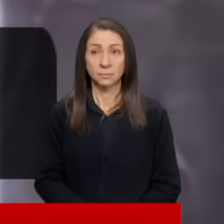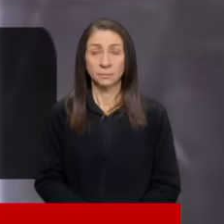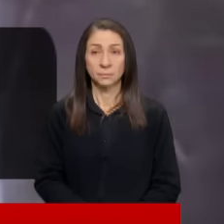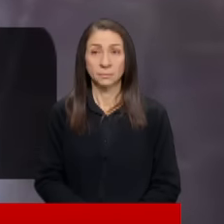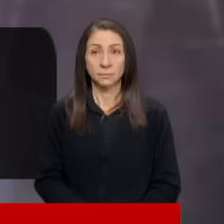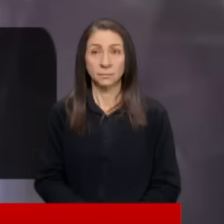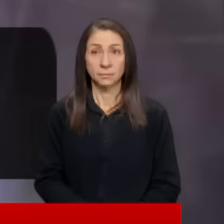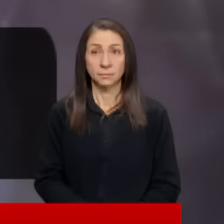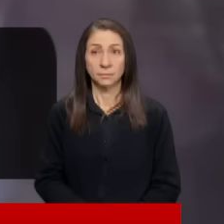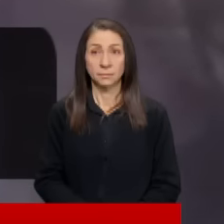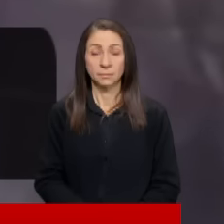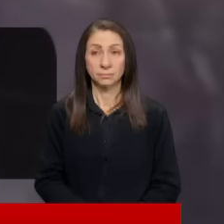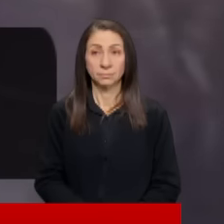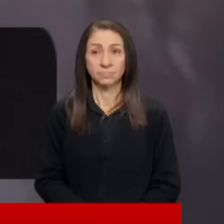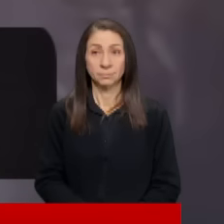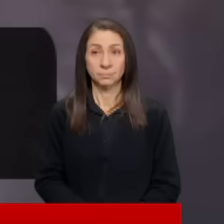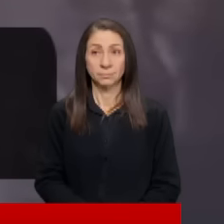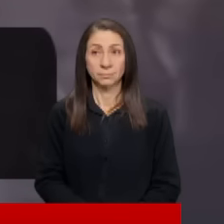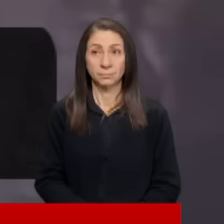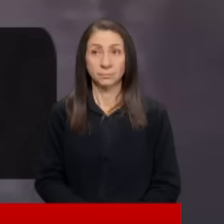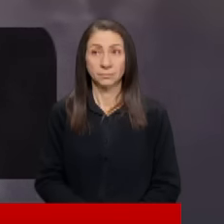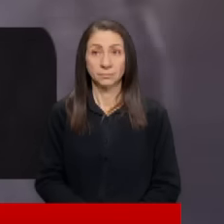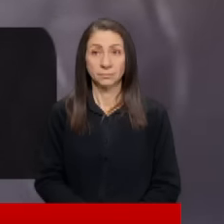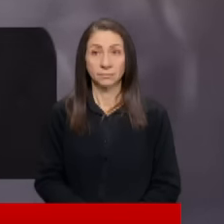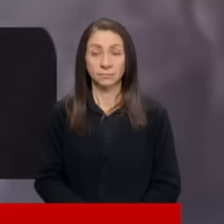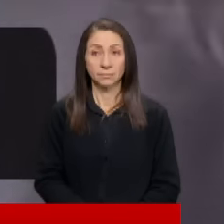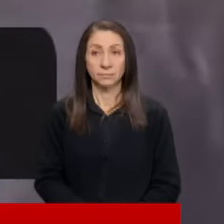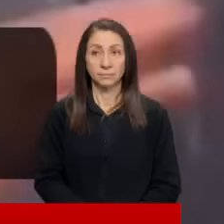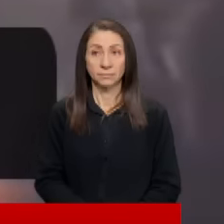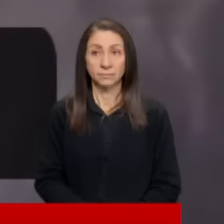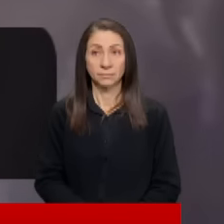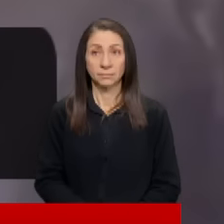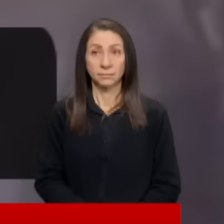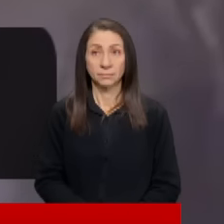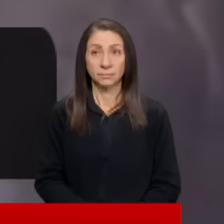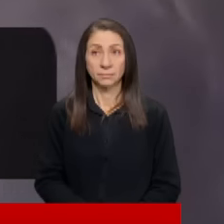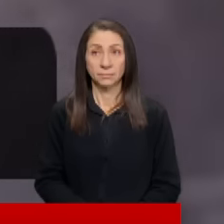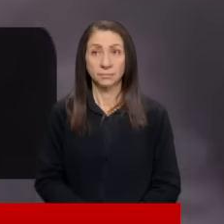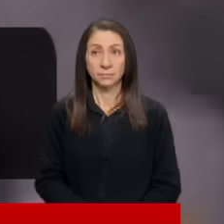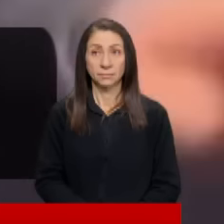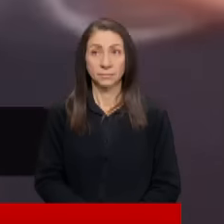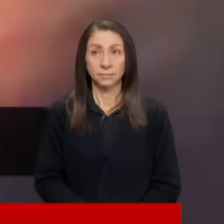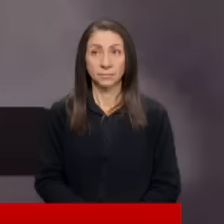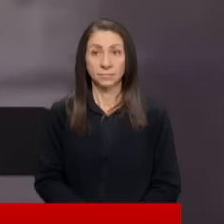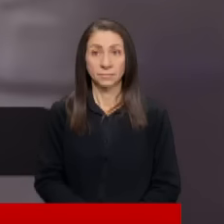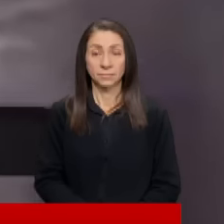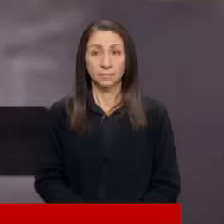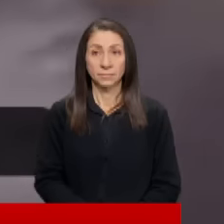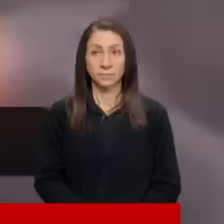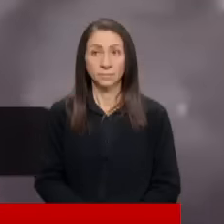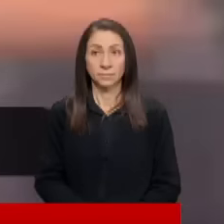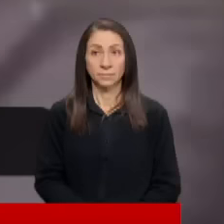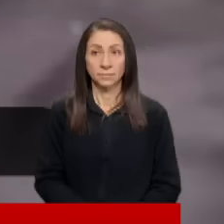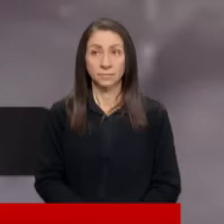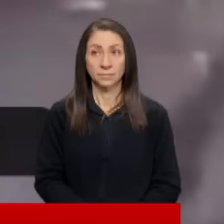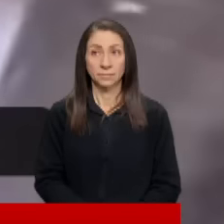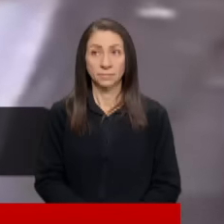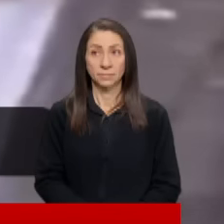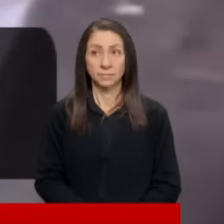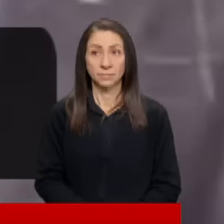arkadaşlar, beni öyle sevme. Ben köpek değilim. Tamam mı? Bu halka hizmet yapın. Bu halka... Arkadaş provokatörlüğe geldi. Ben öyle bir insan değilim. Herkes beni biliyor. Turgutlu biliyor. Nasıl burada? Turgutlu biliyor. Ha,